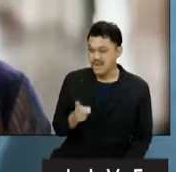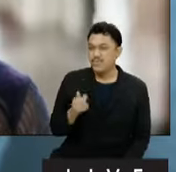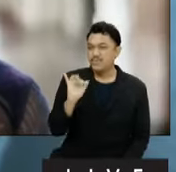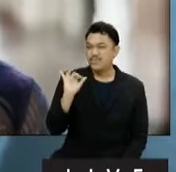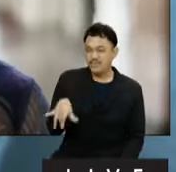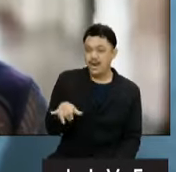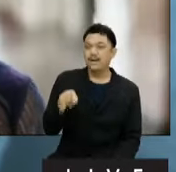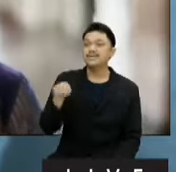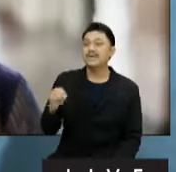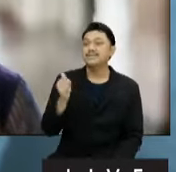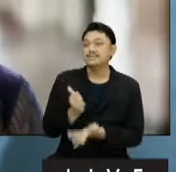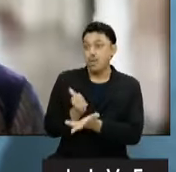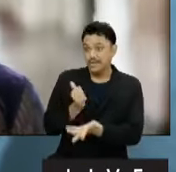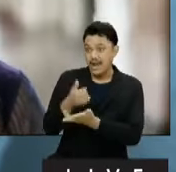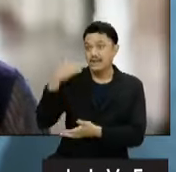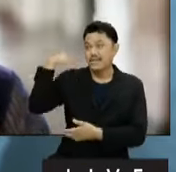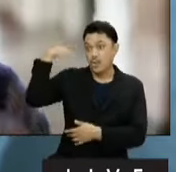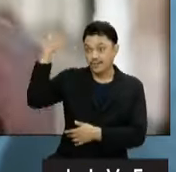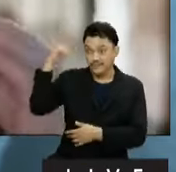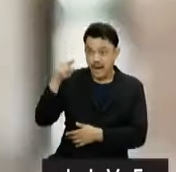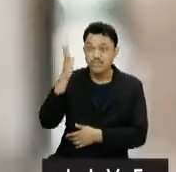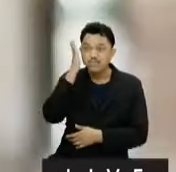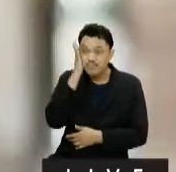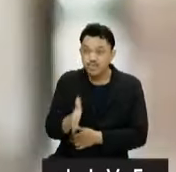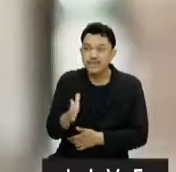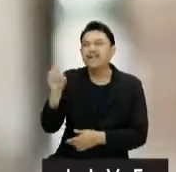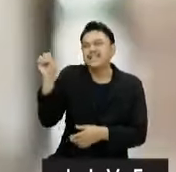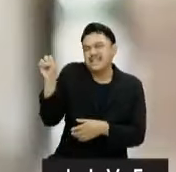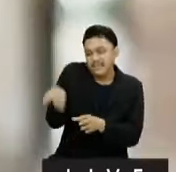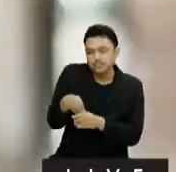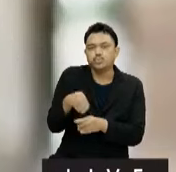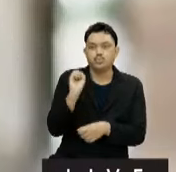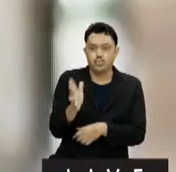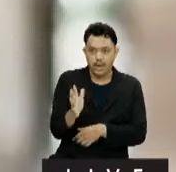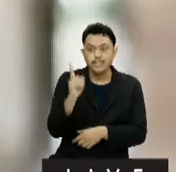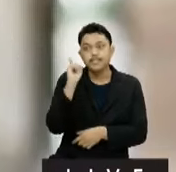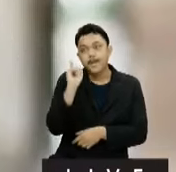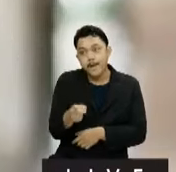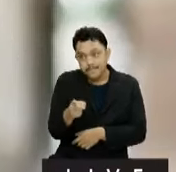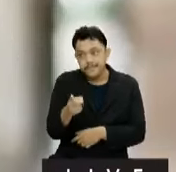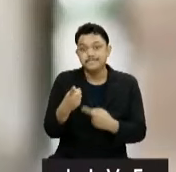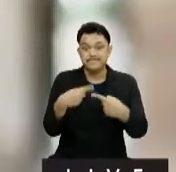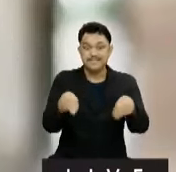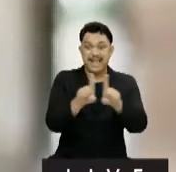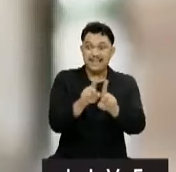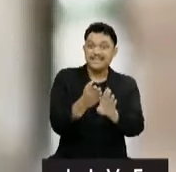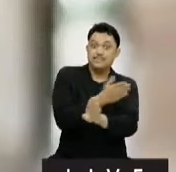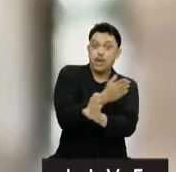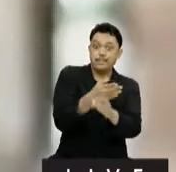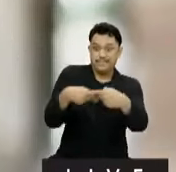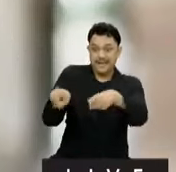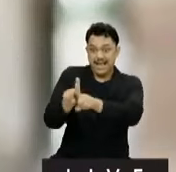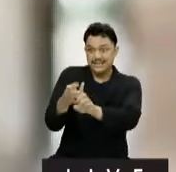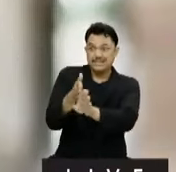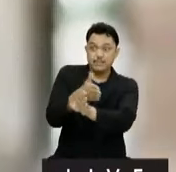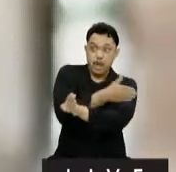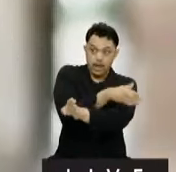usia dewasa muda, tetapi tadi seharusnya sebelum menikah ini kan ada beberapa pembekalan